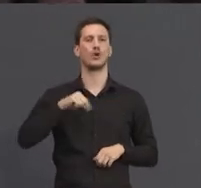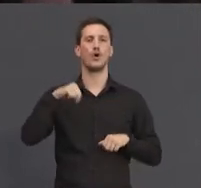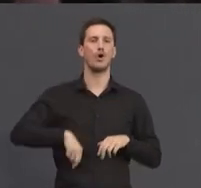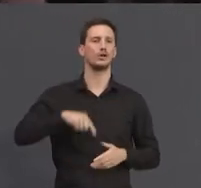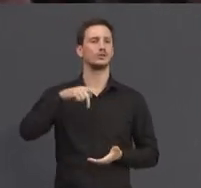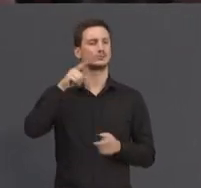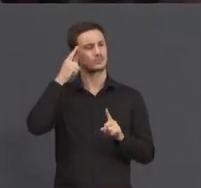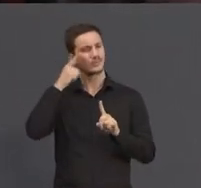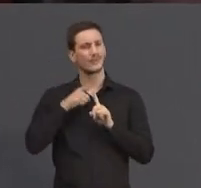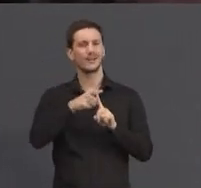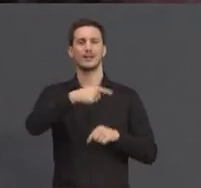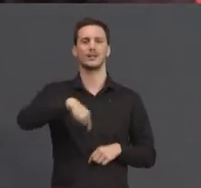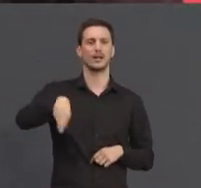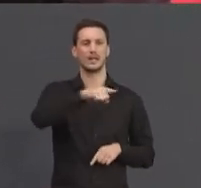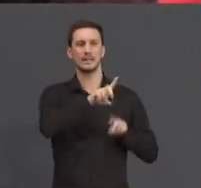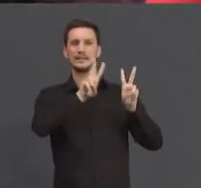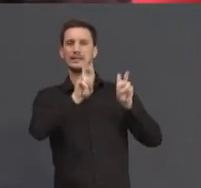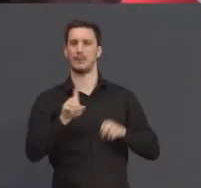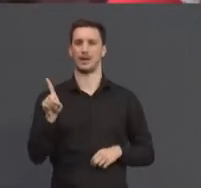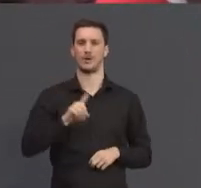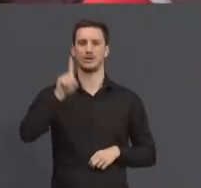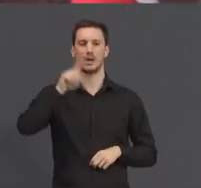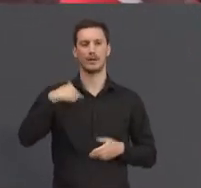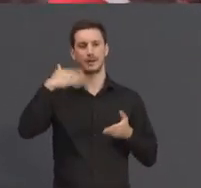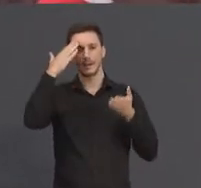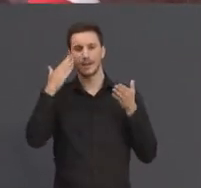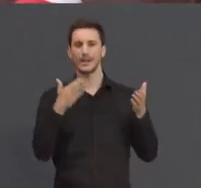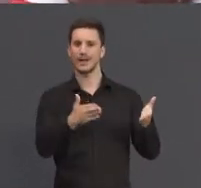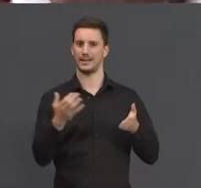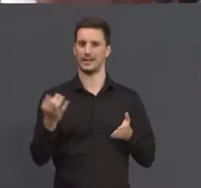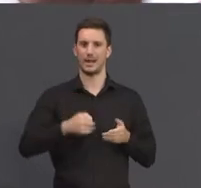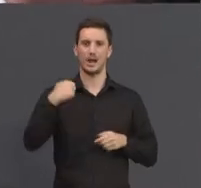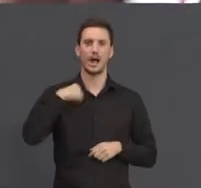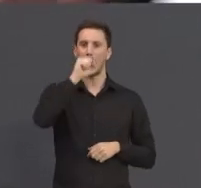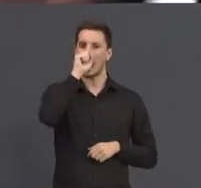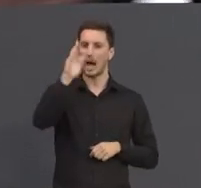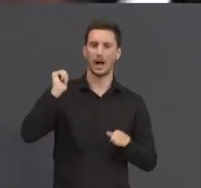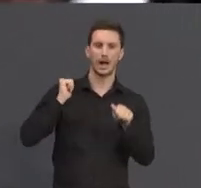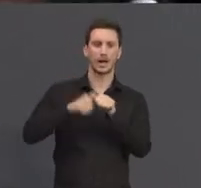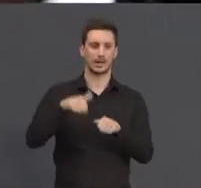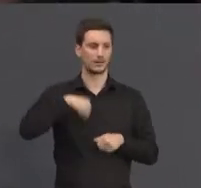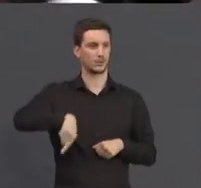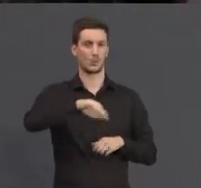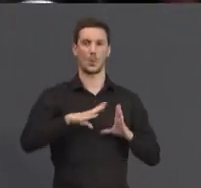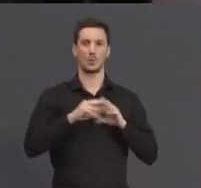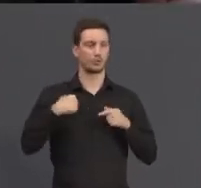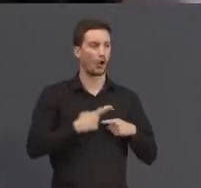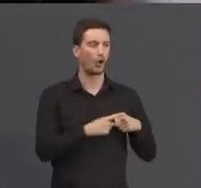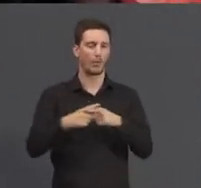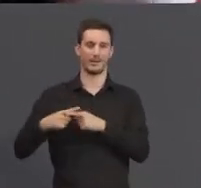us centreu en aquest aspecte, volem que us centreu en tots els anys que heu compartit a la